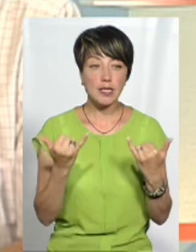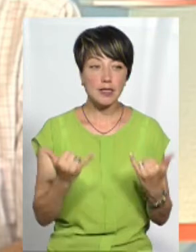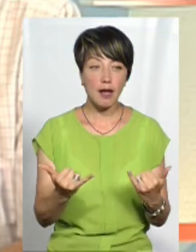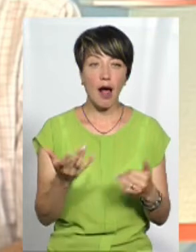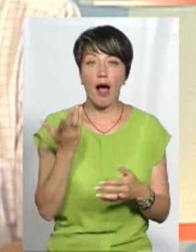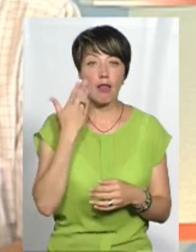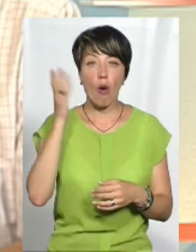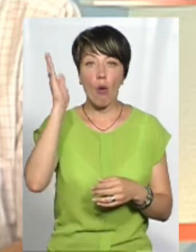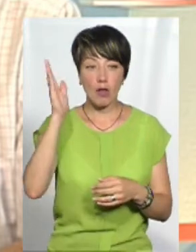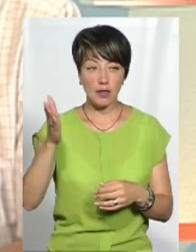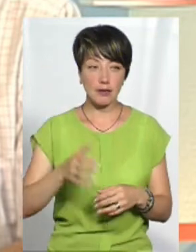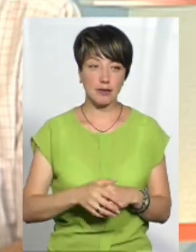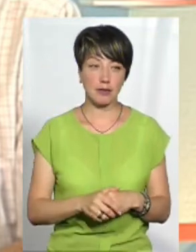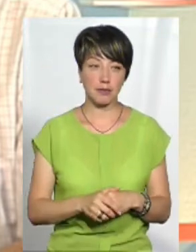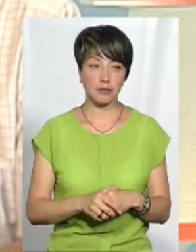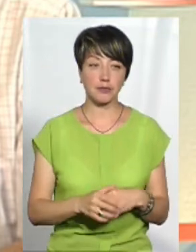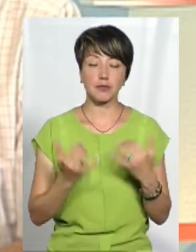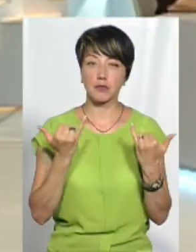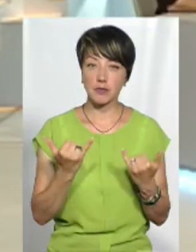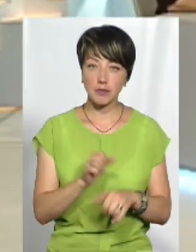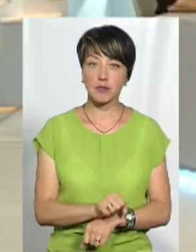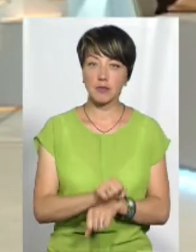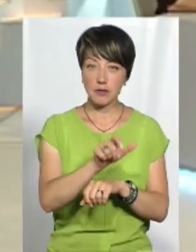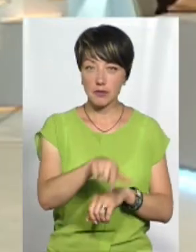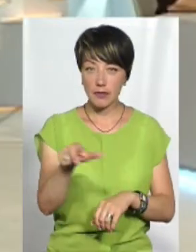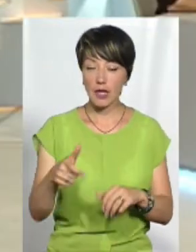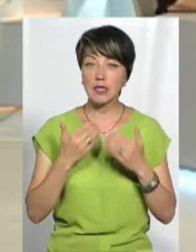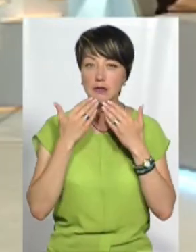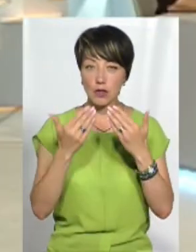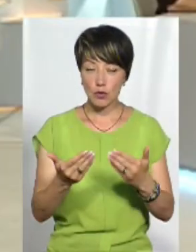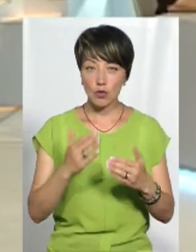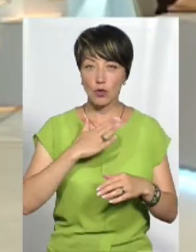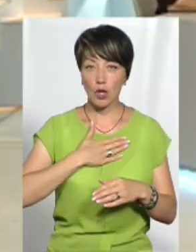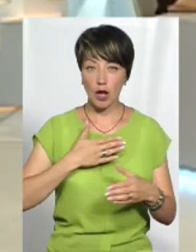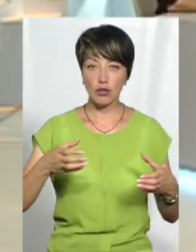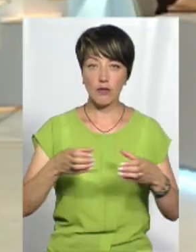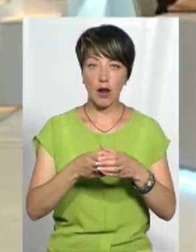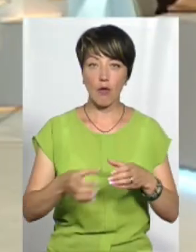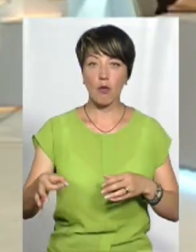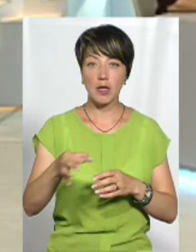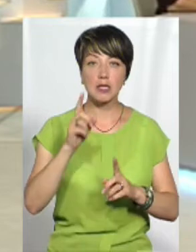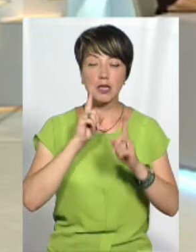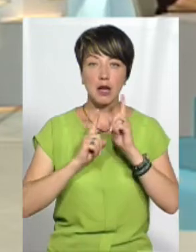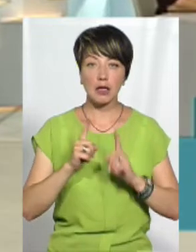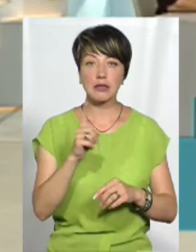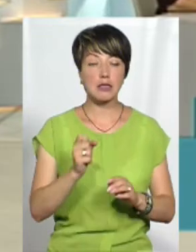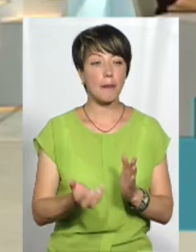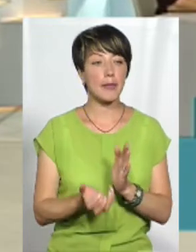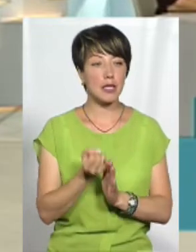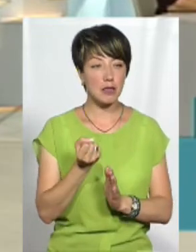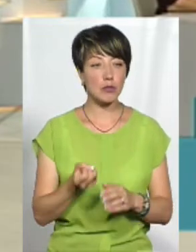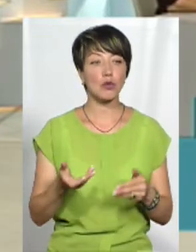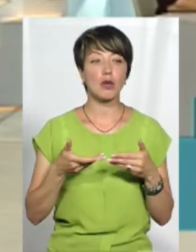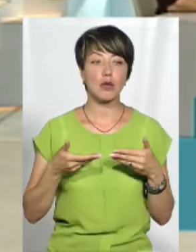і колись. Через те сьогодні пікетувальники звернулися до нашої фракції в обласній раді за підтримкою. І